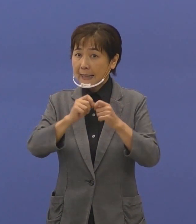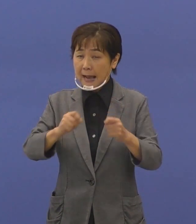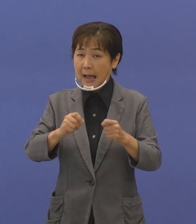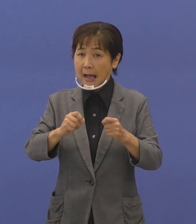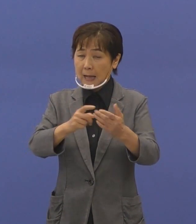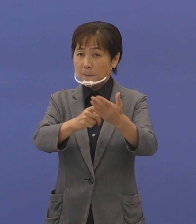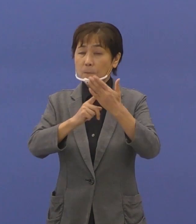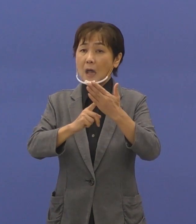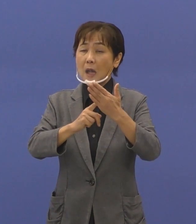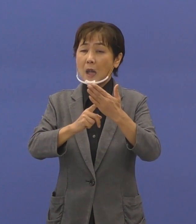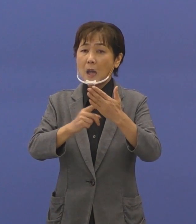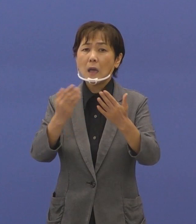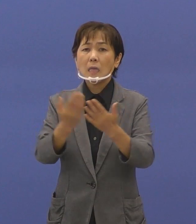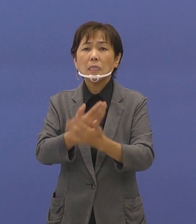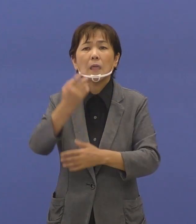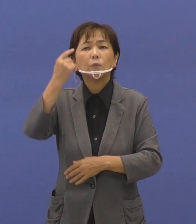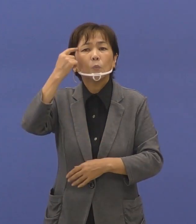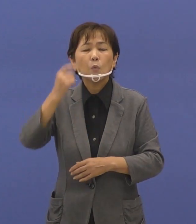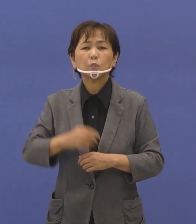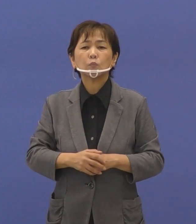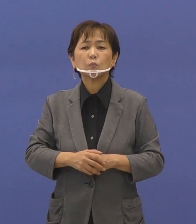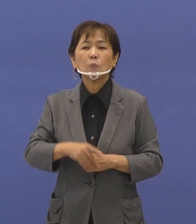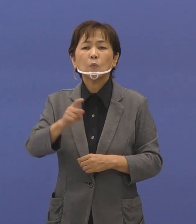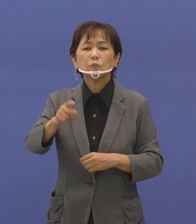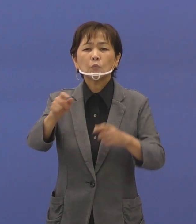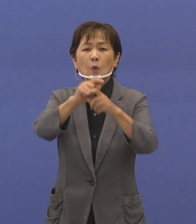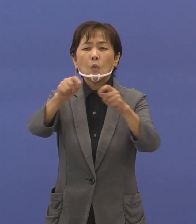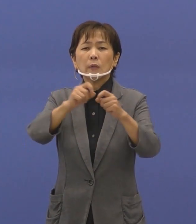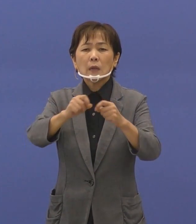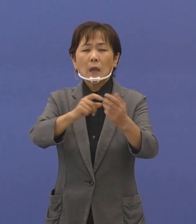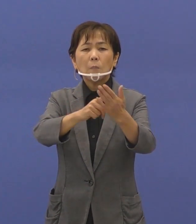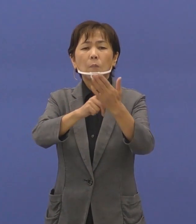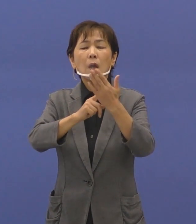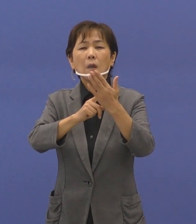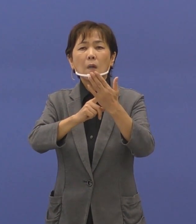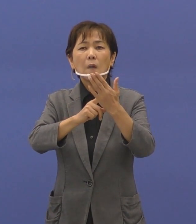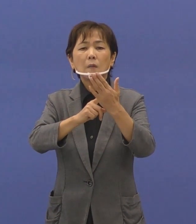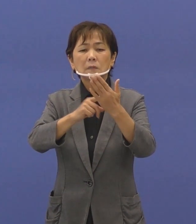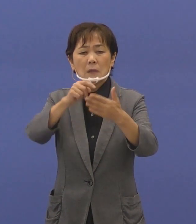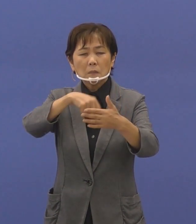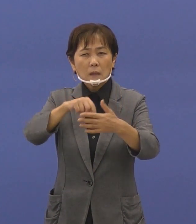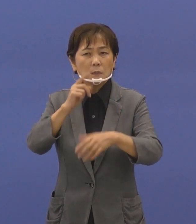、その行動制限に伴ったような措置っていうのはやっぱ視野に入ってくるんでしょうか。